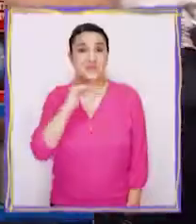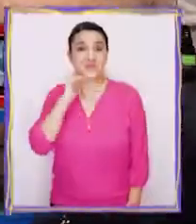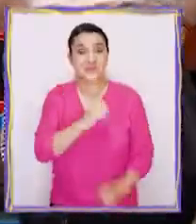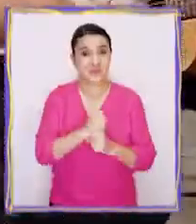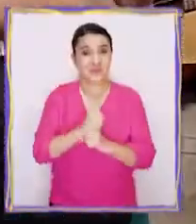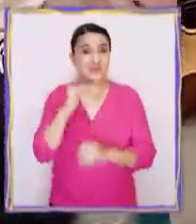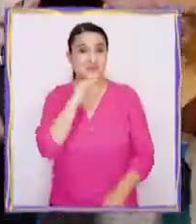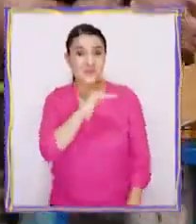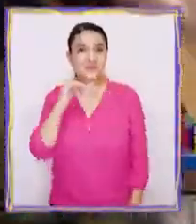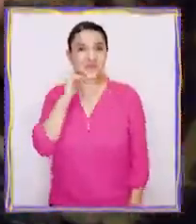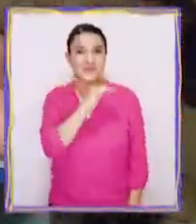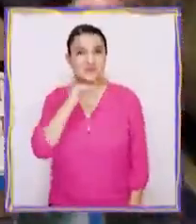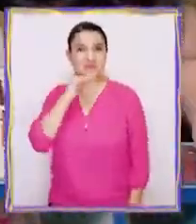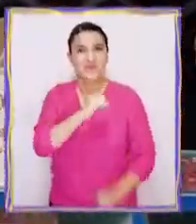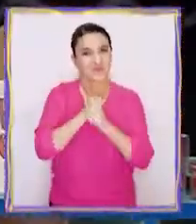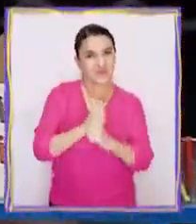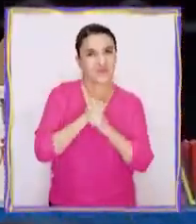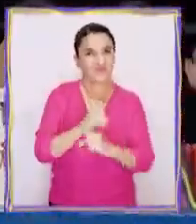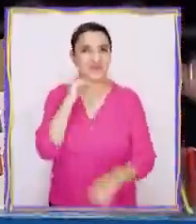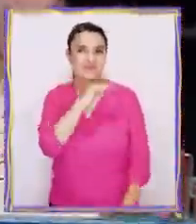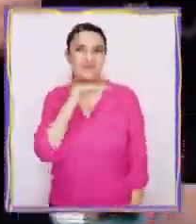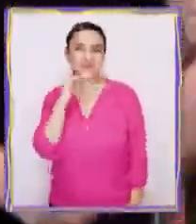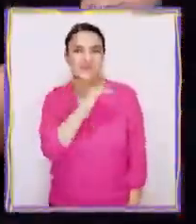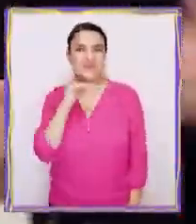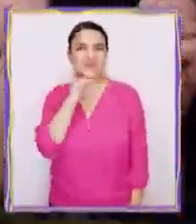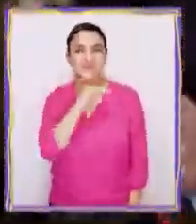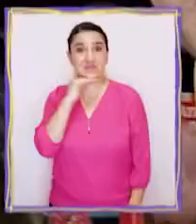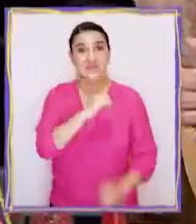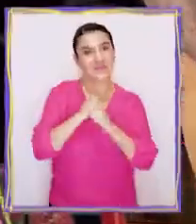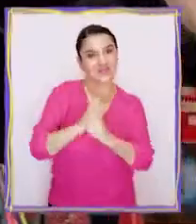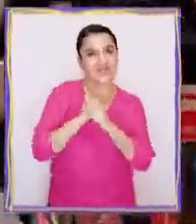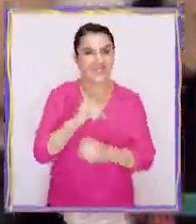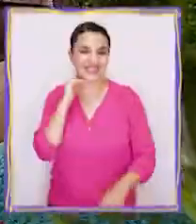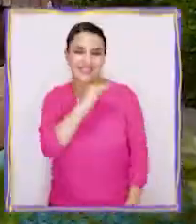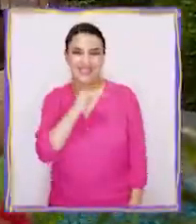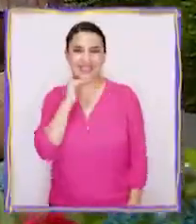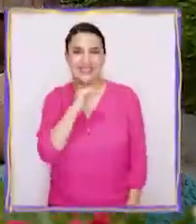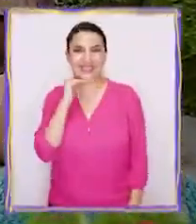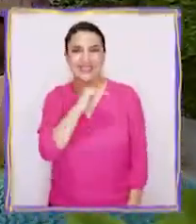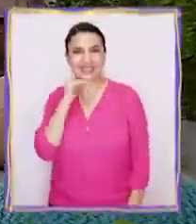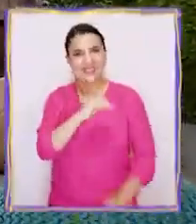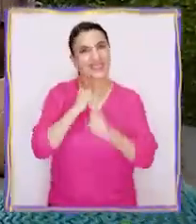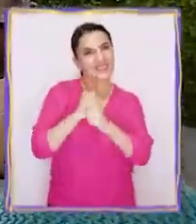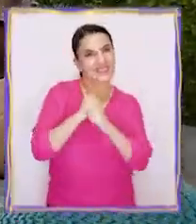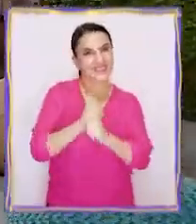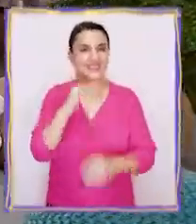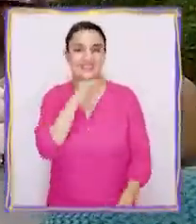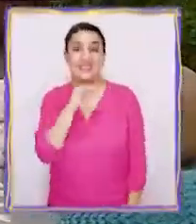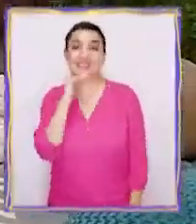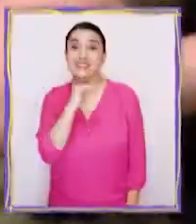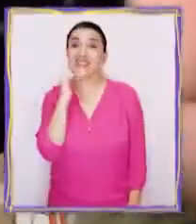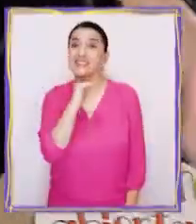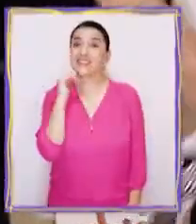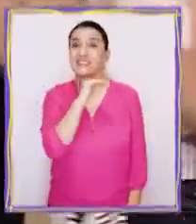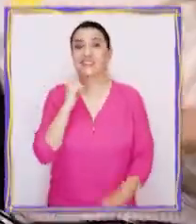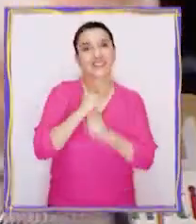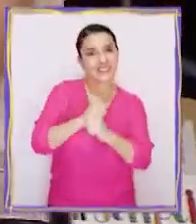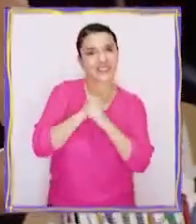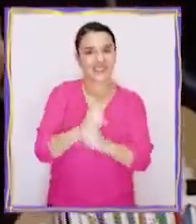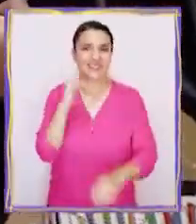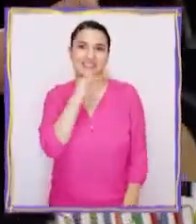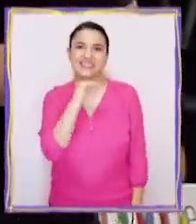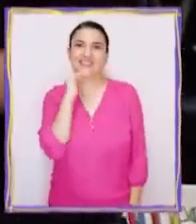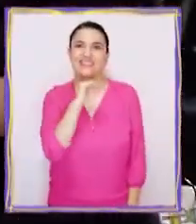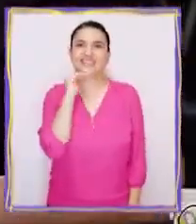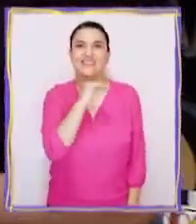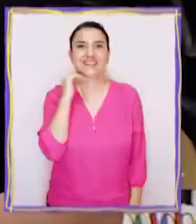Rapidito, rapidito, rapidito, rayo, rapidito, rapidito, rapidito, rayo, rapidito, rapidito, rapidito, rayo, rapidito, rapidito, rapidito, rayo, rapidito,